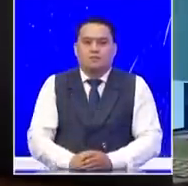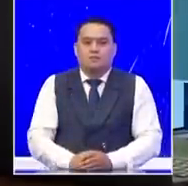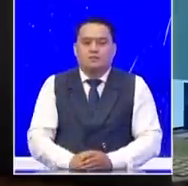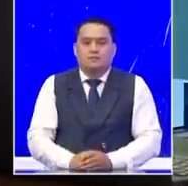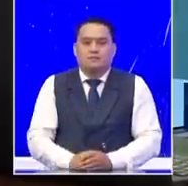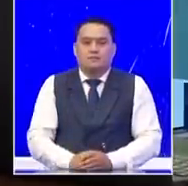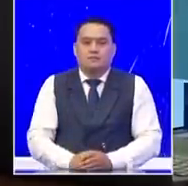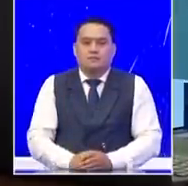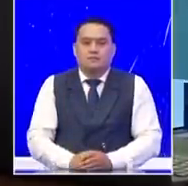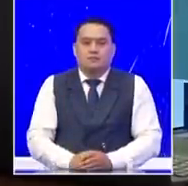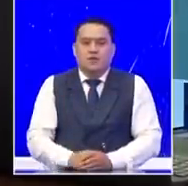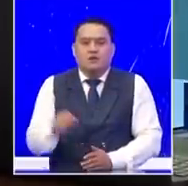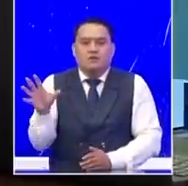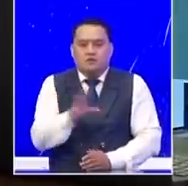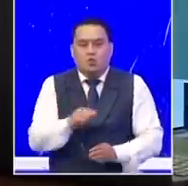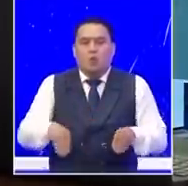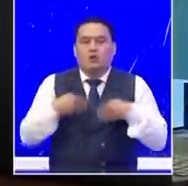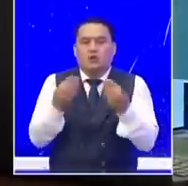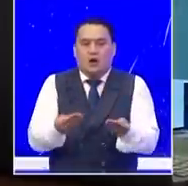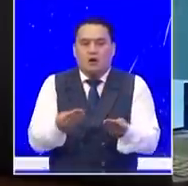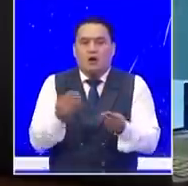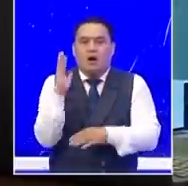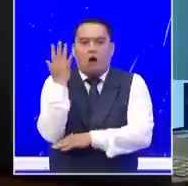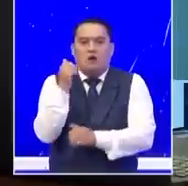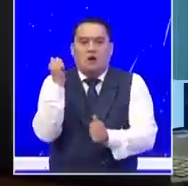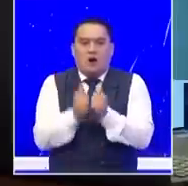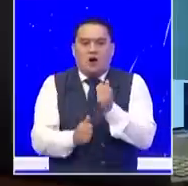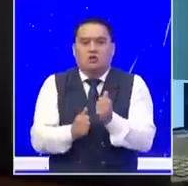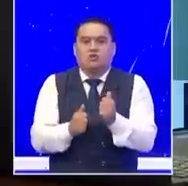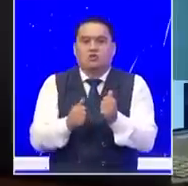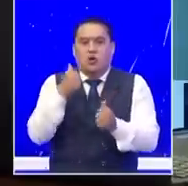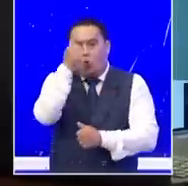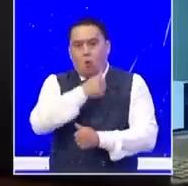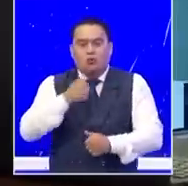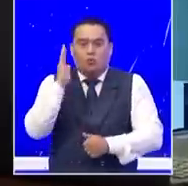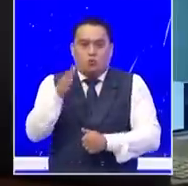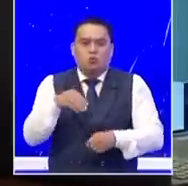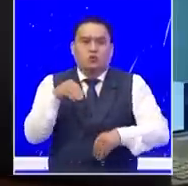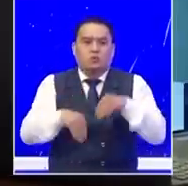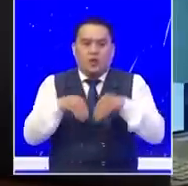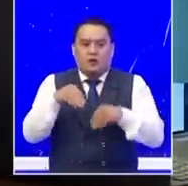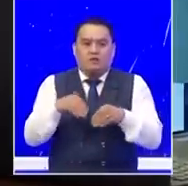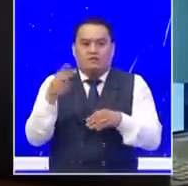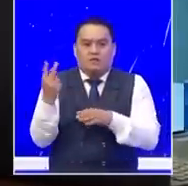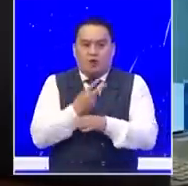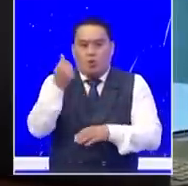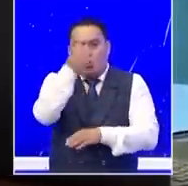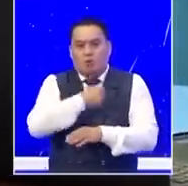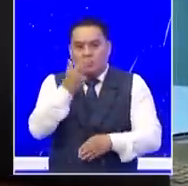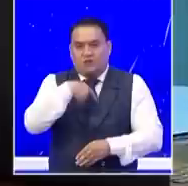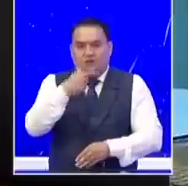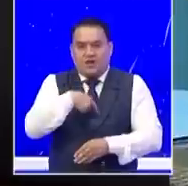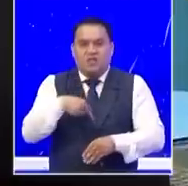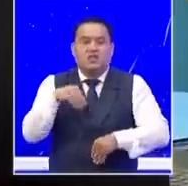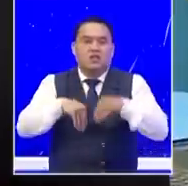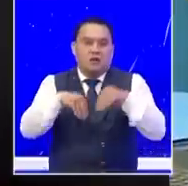Штаты дали, все необходимое дали. Если агаш каждый год будешь пересаживать, слушай, тогда уже на второй год за свои деньги